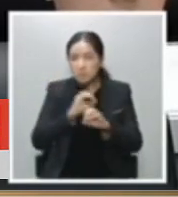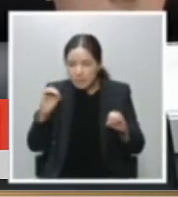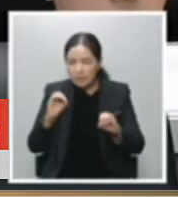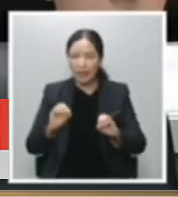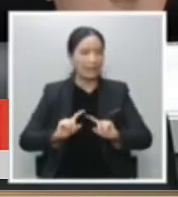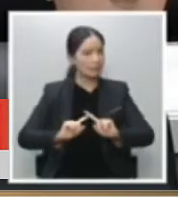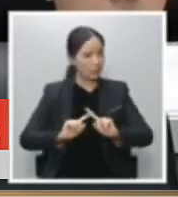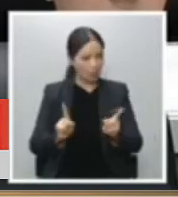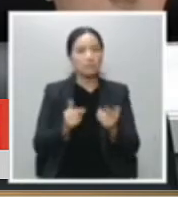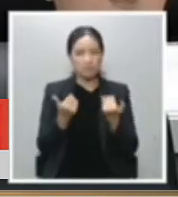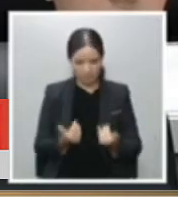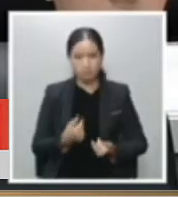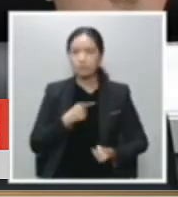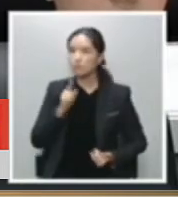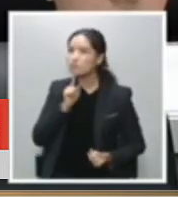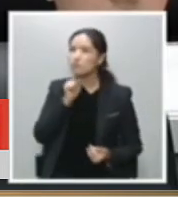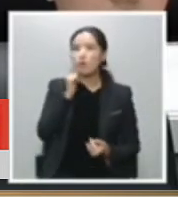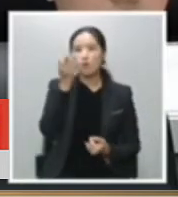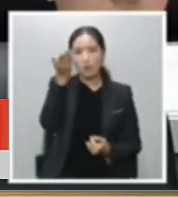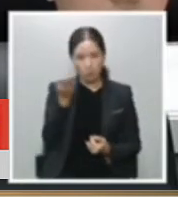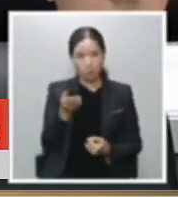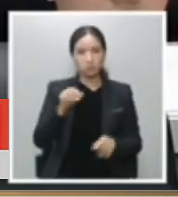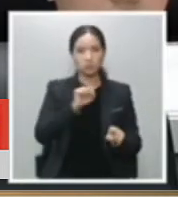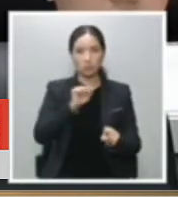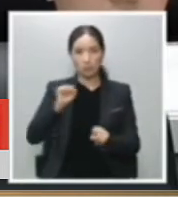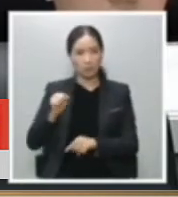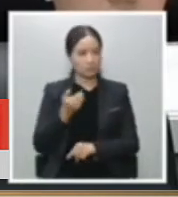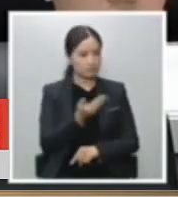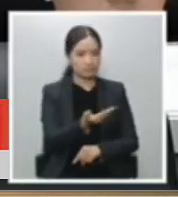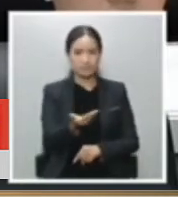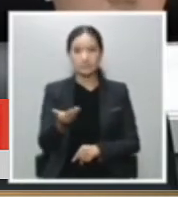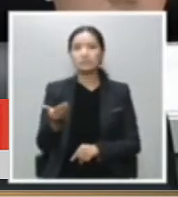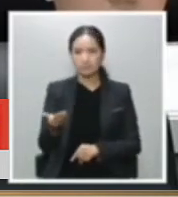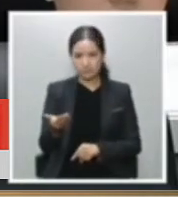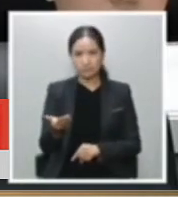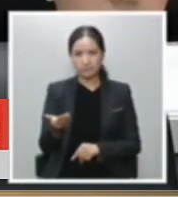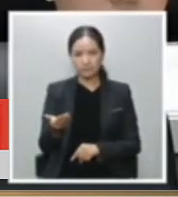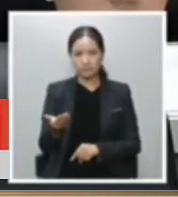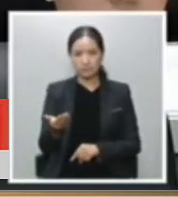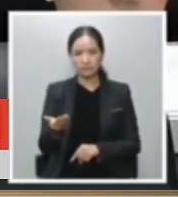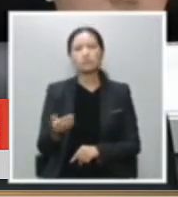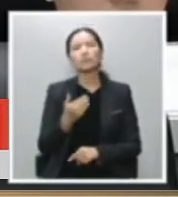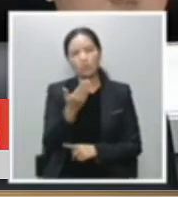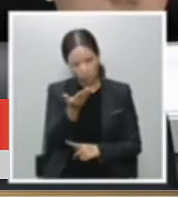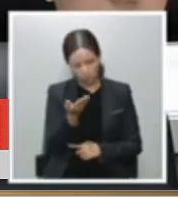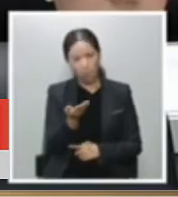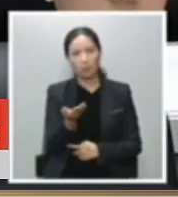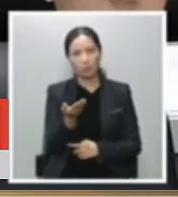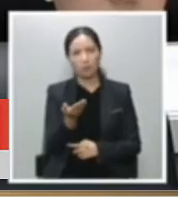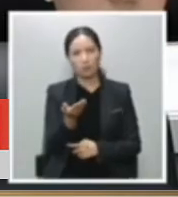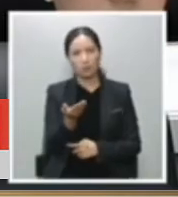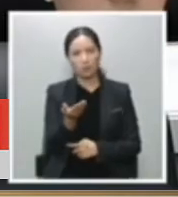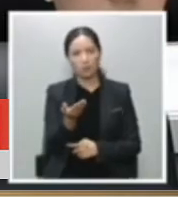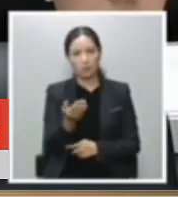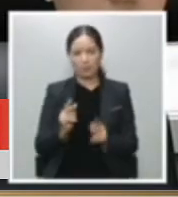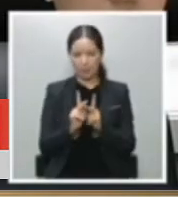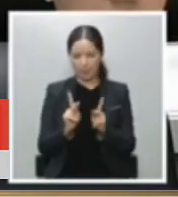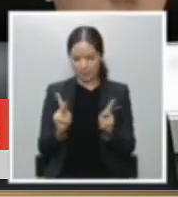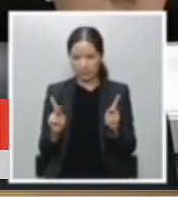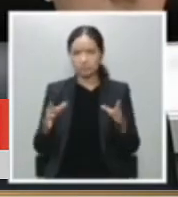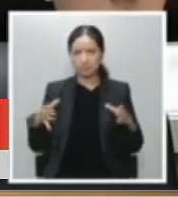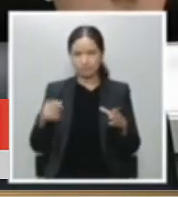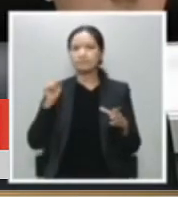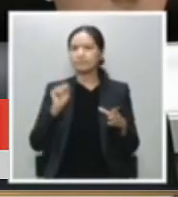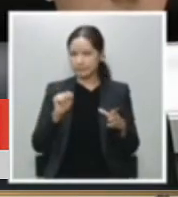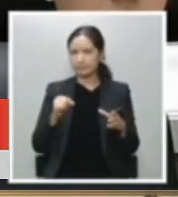องสมาชิกสภาผู้แทนราษฎรทุกท่านว่าขอให้มีการตั้งกรรมธิ